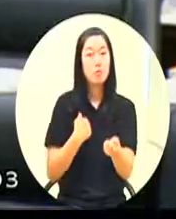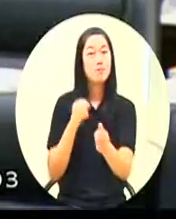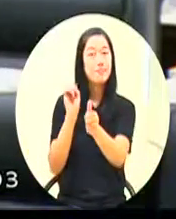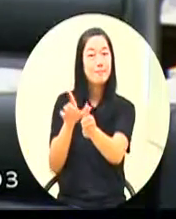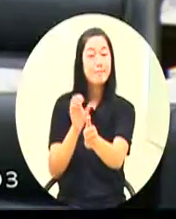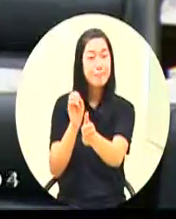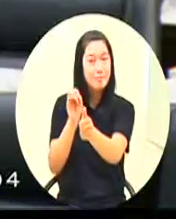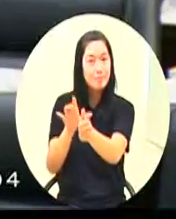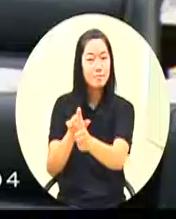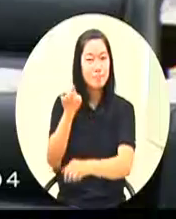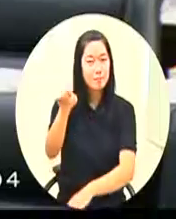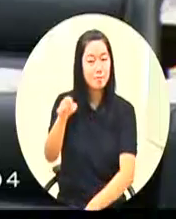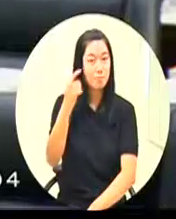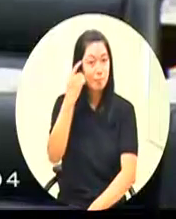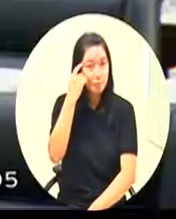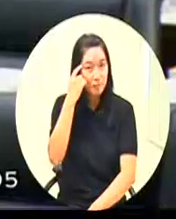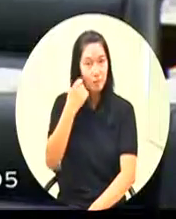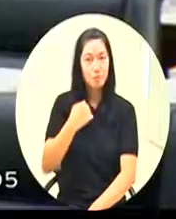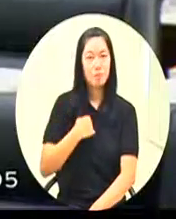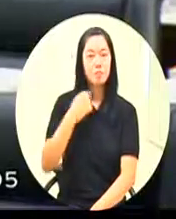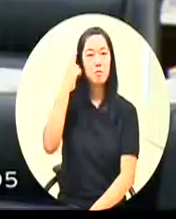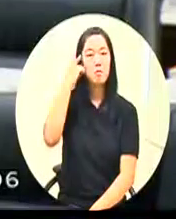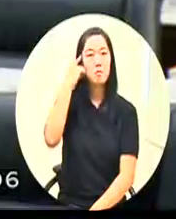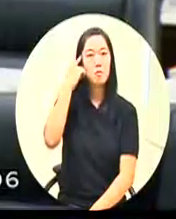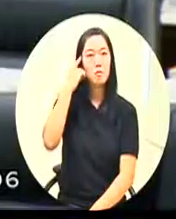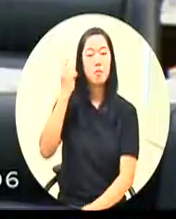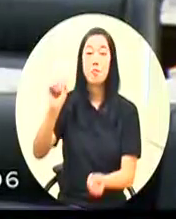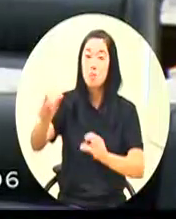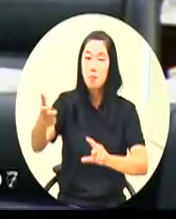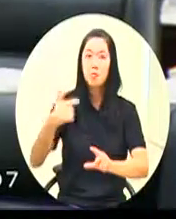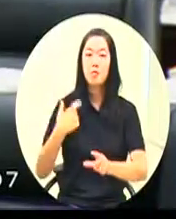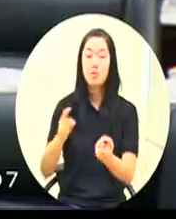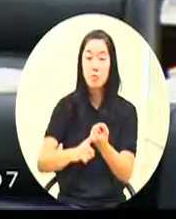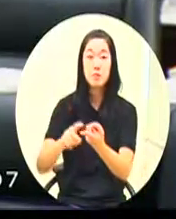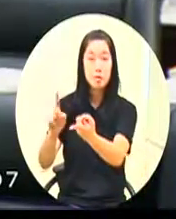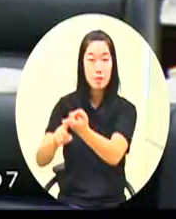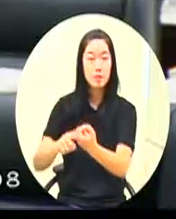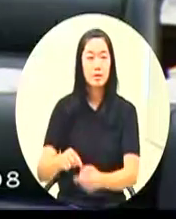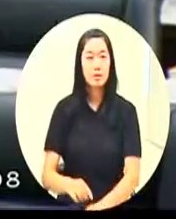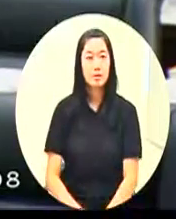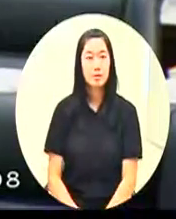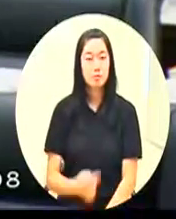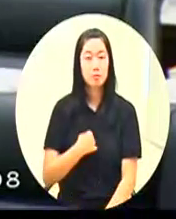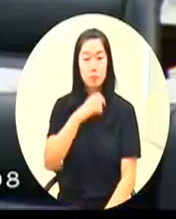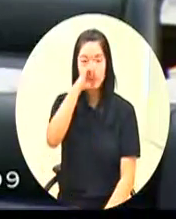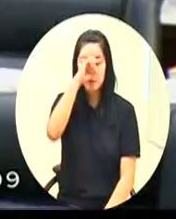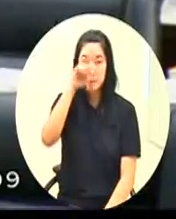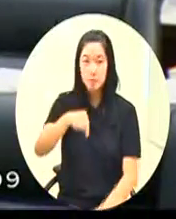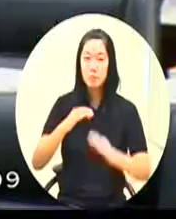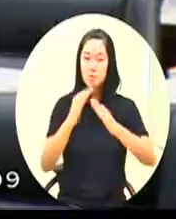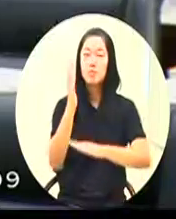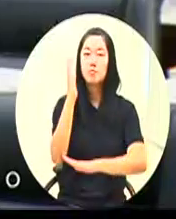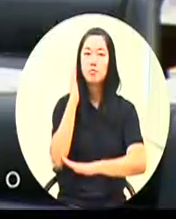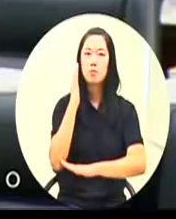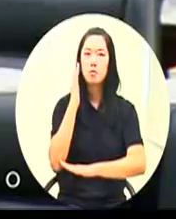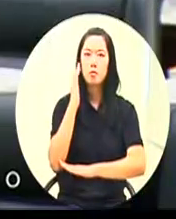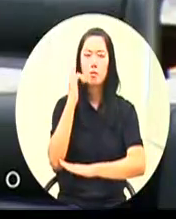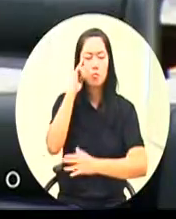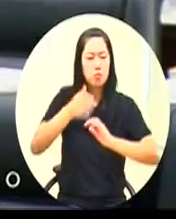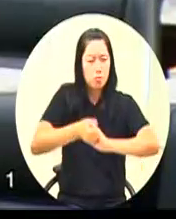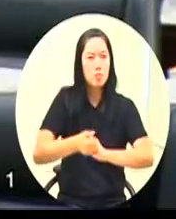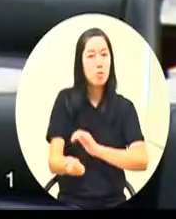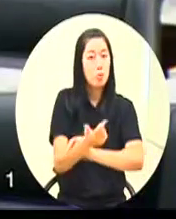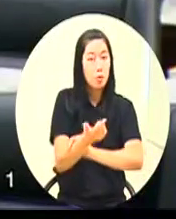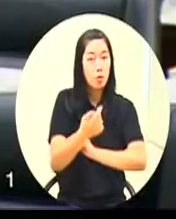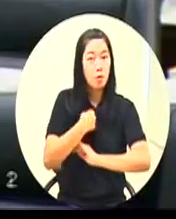讲你有你的价值，我有我的价值，那我觉得这样是对的，那我也希望市政府要赶快做决定嘛。我的